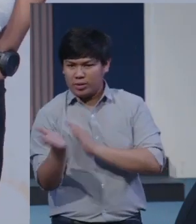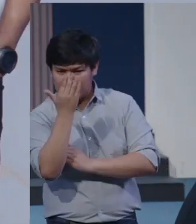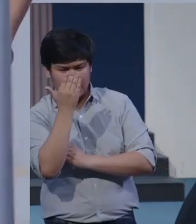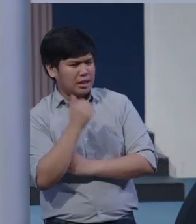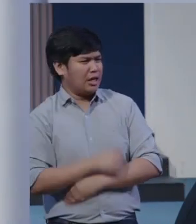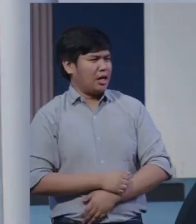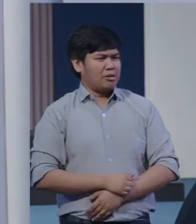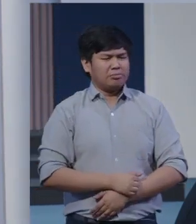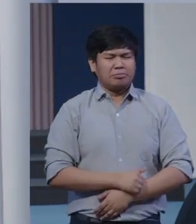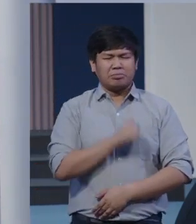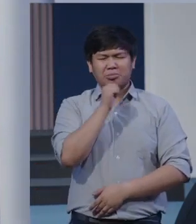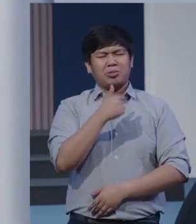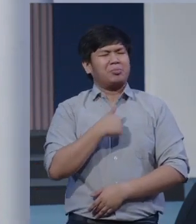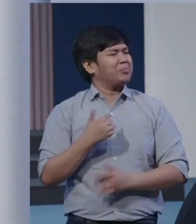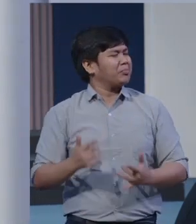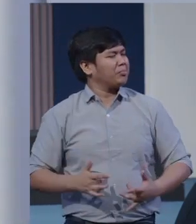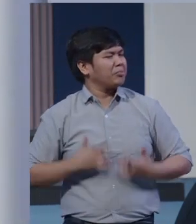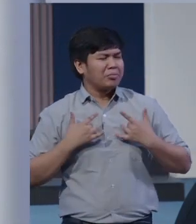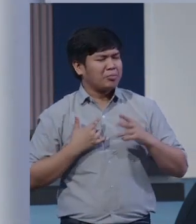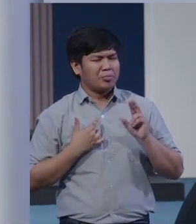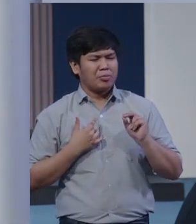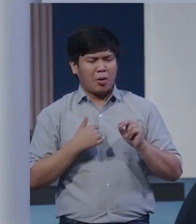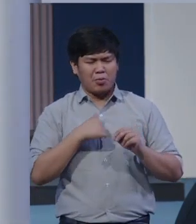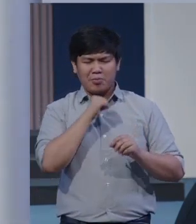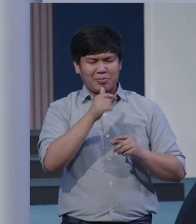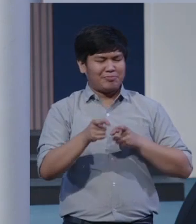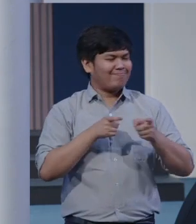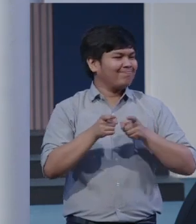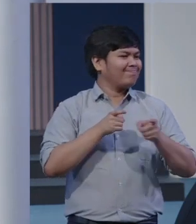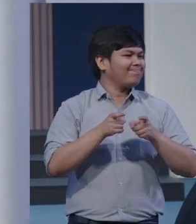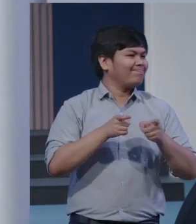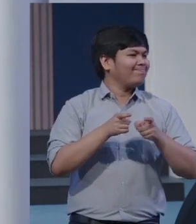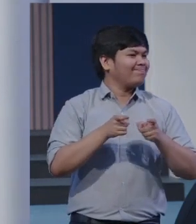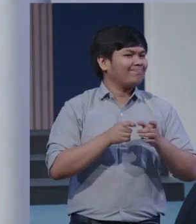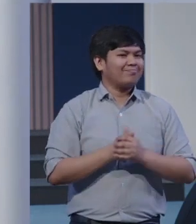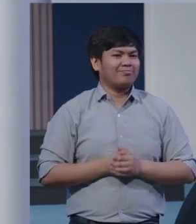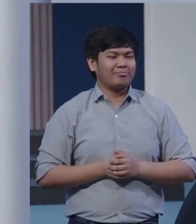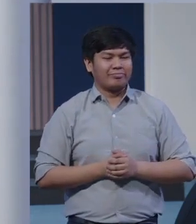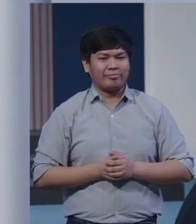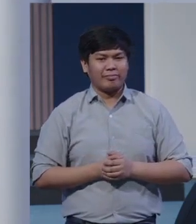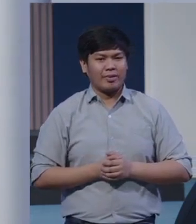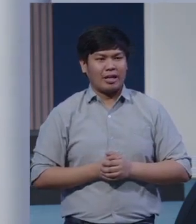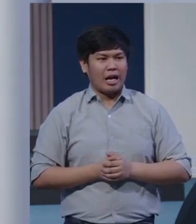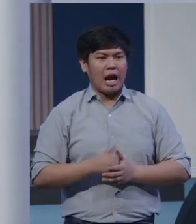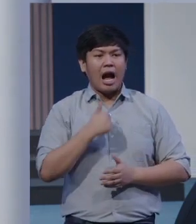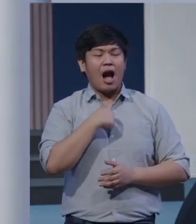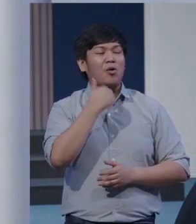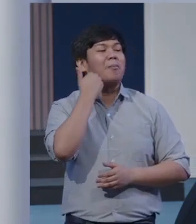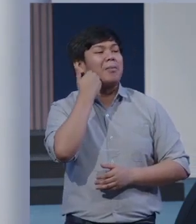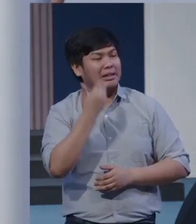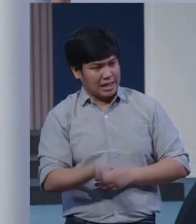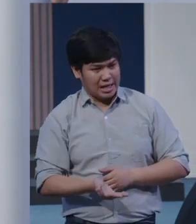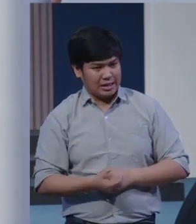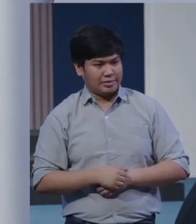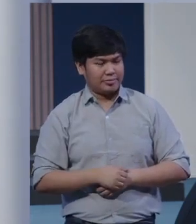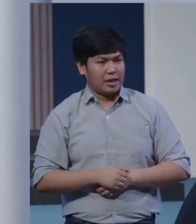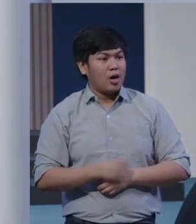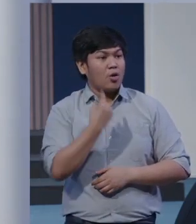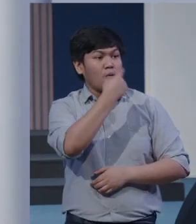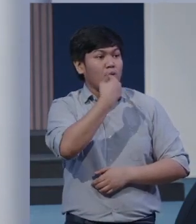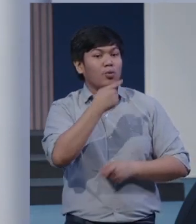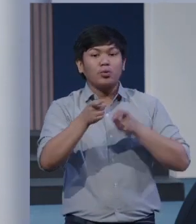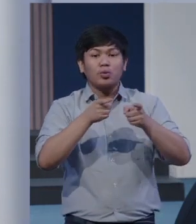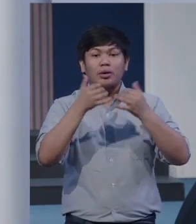ninyo it is no longer I who live Ako ay patay na kasama ni Kristo Jesus